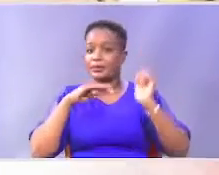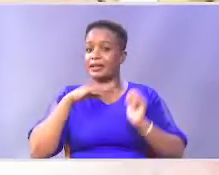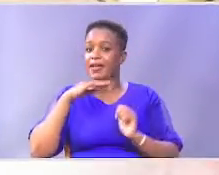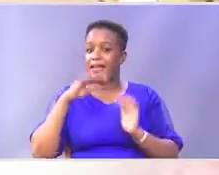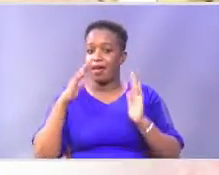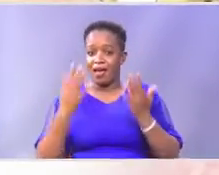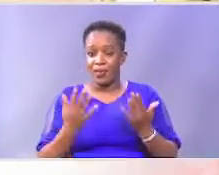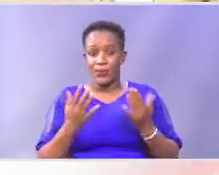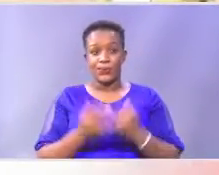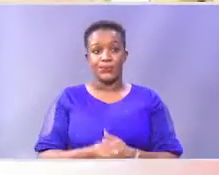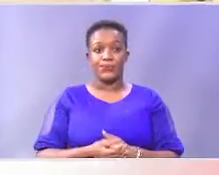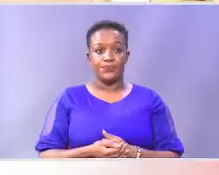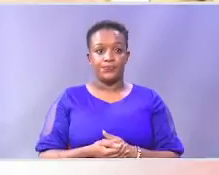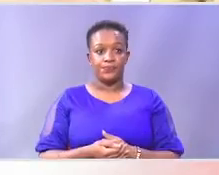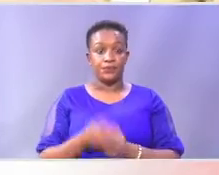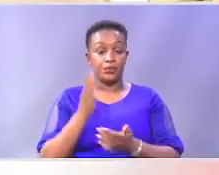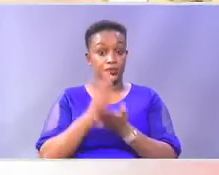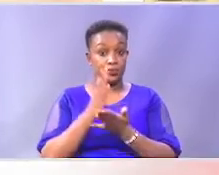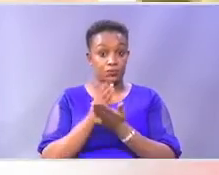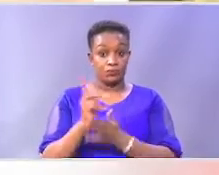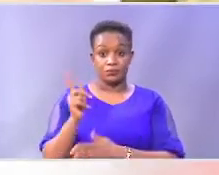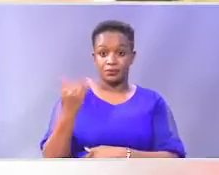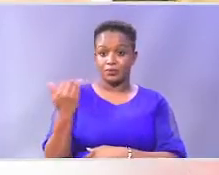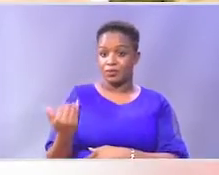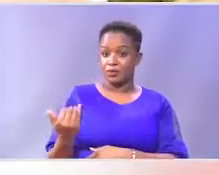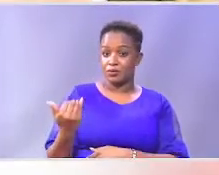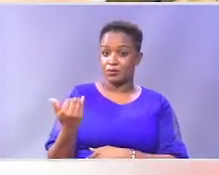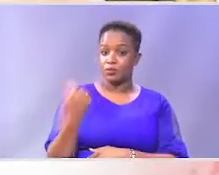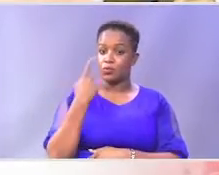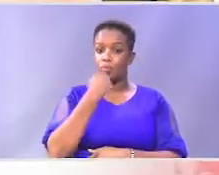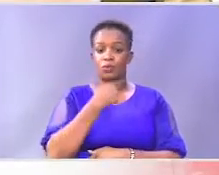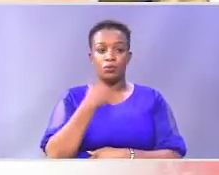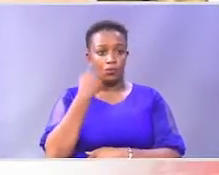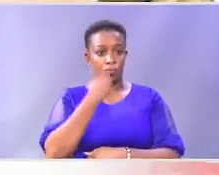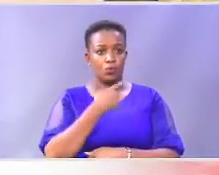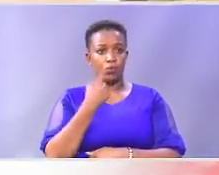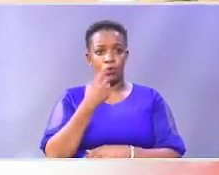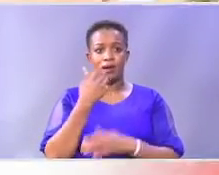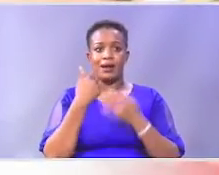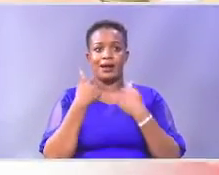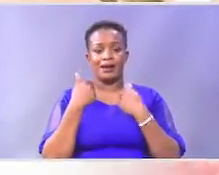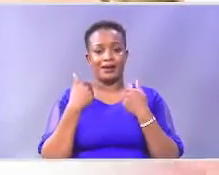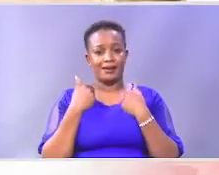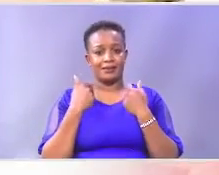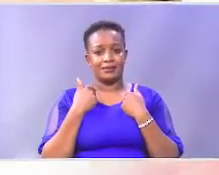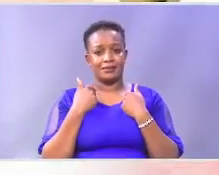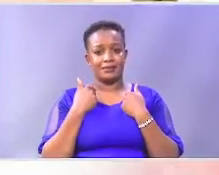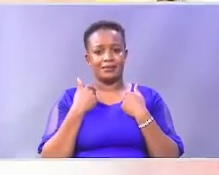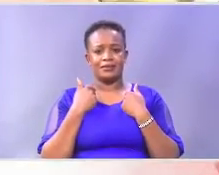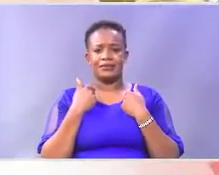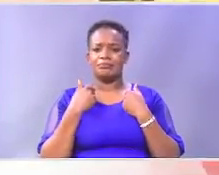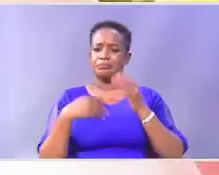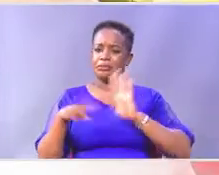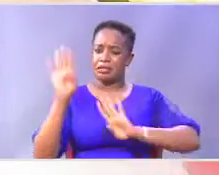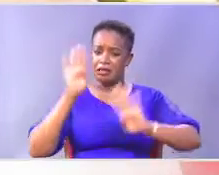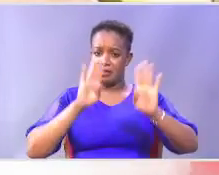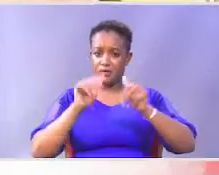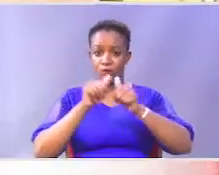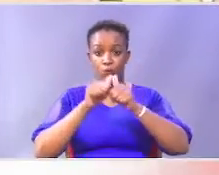no huyiku ni motoiku dam mtoto